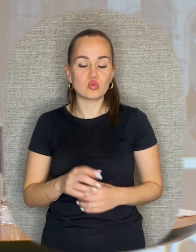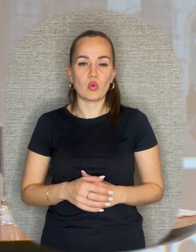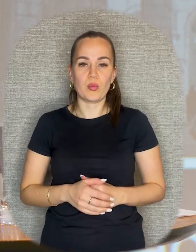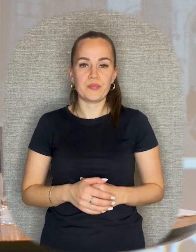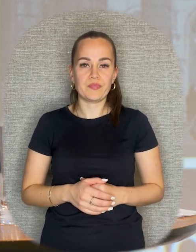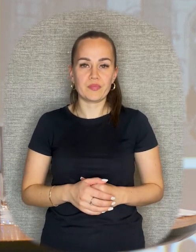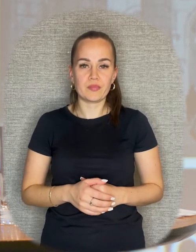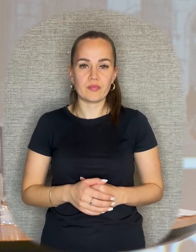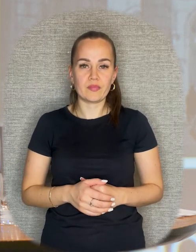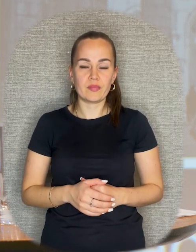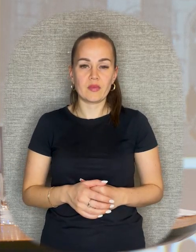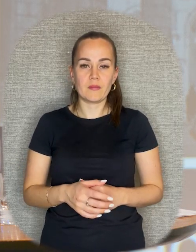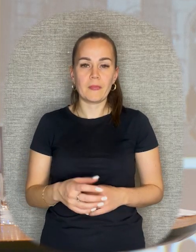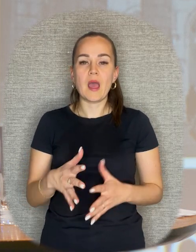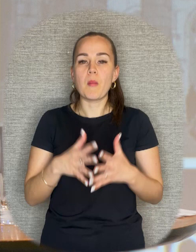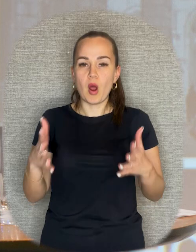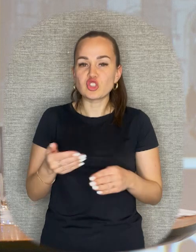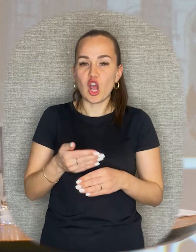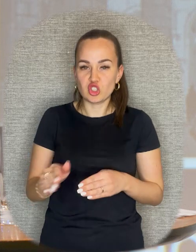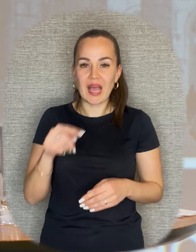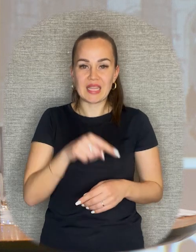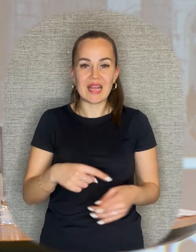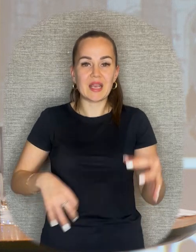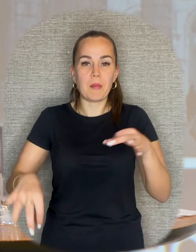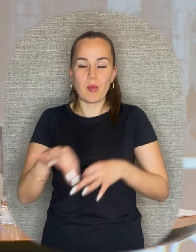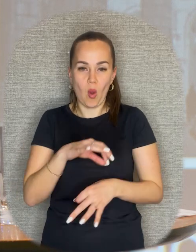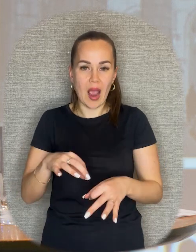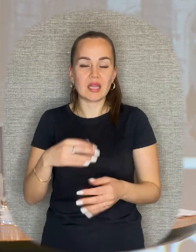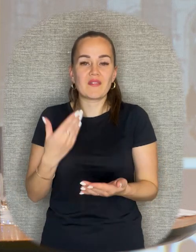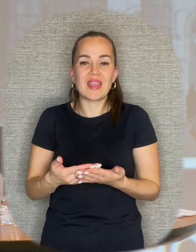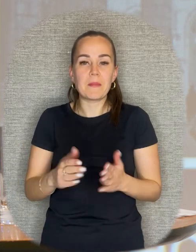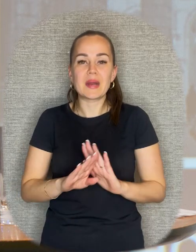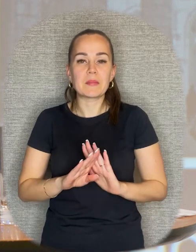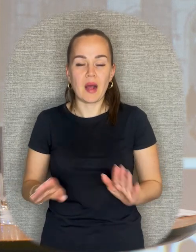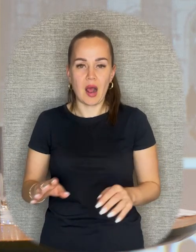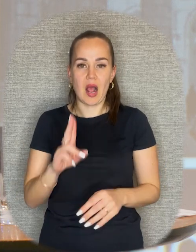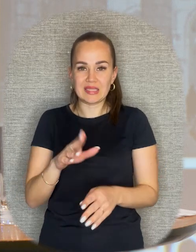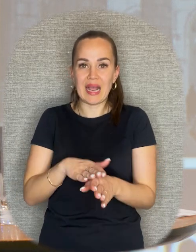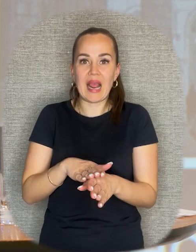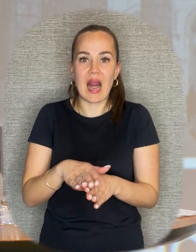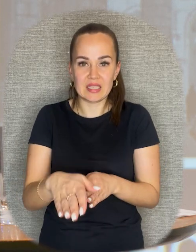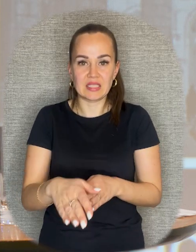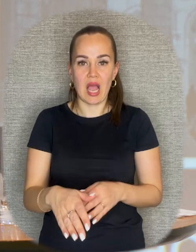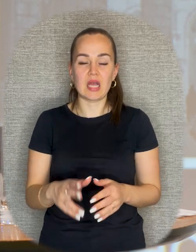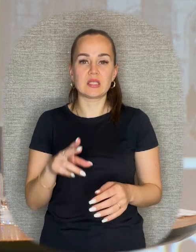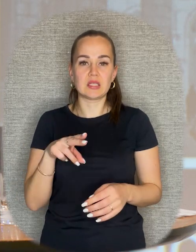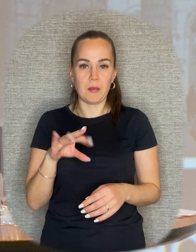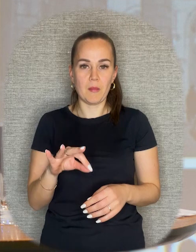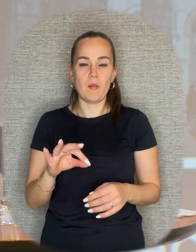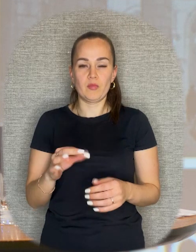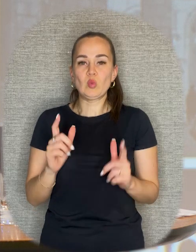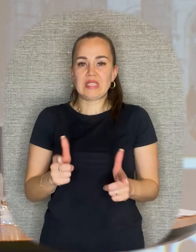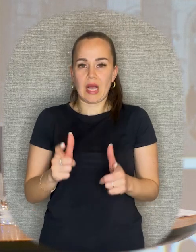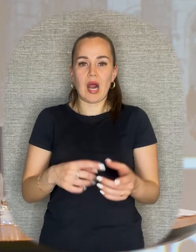объектов ансамблей участков застройки но здесь очень важно что значительная